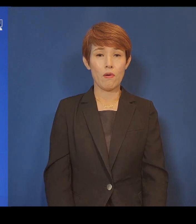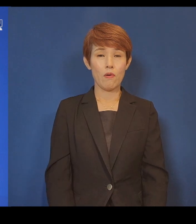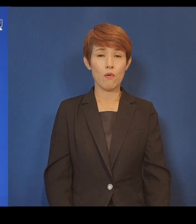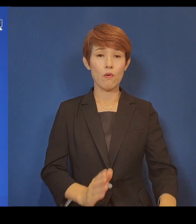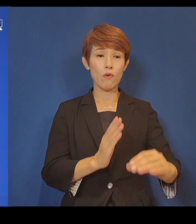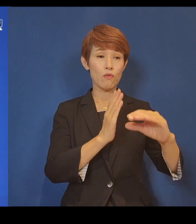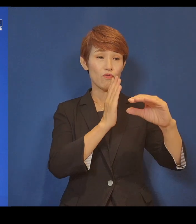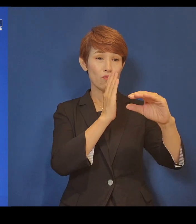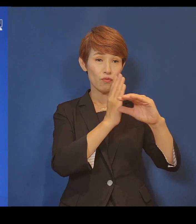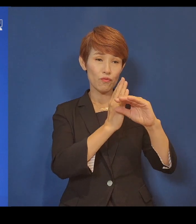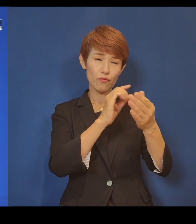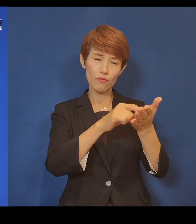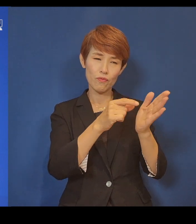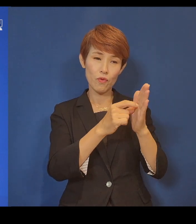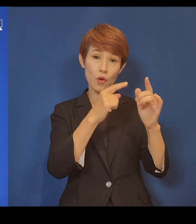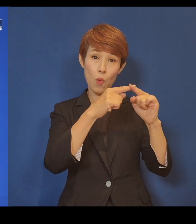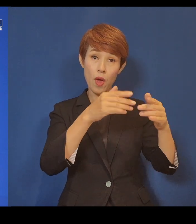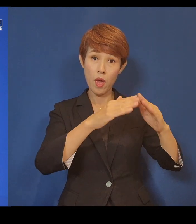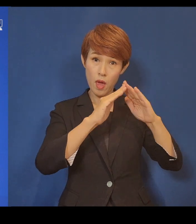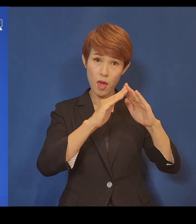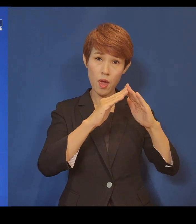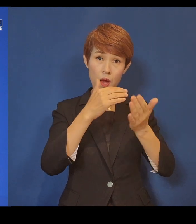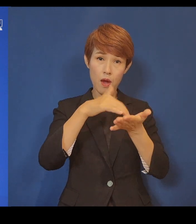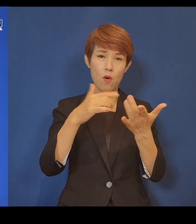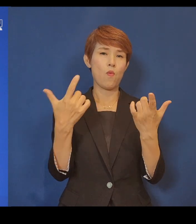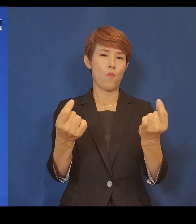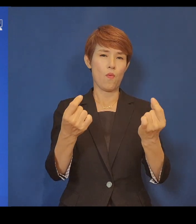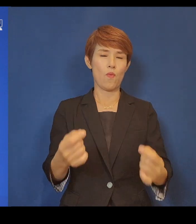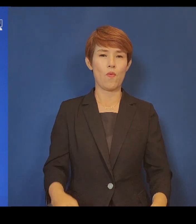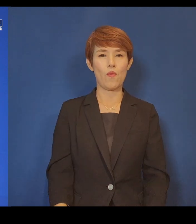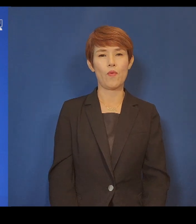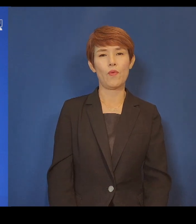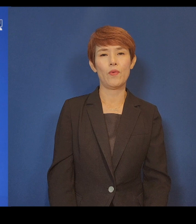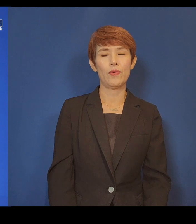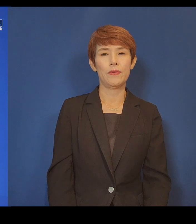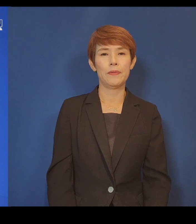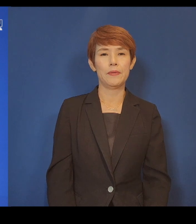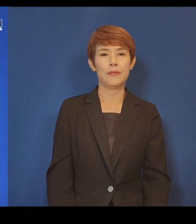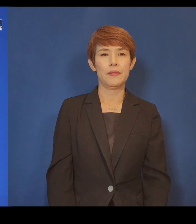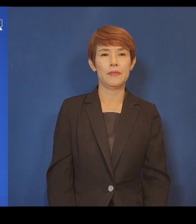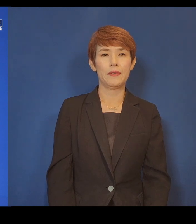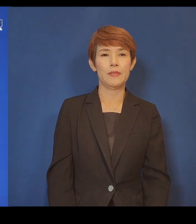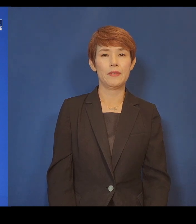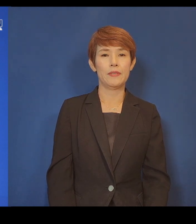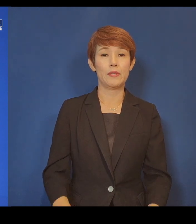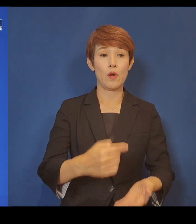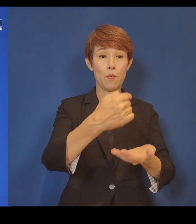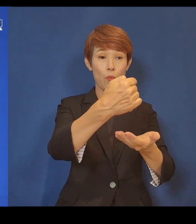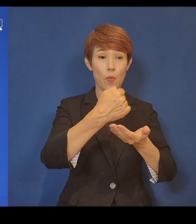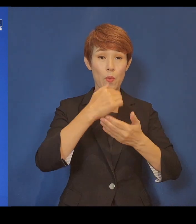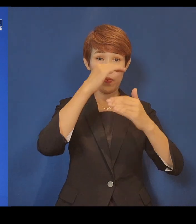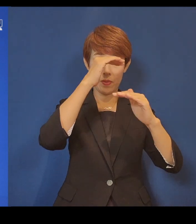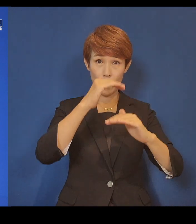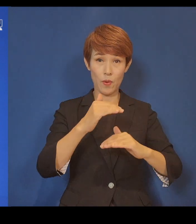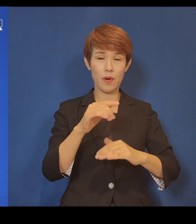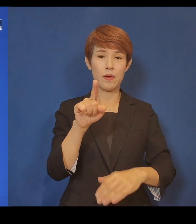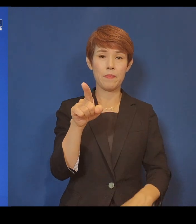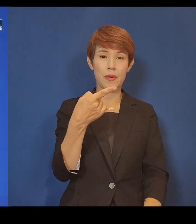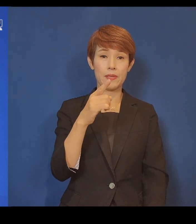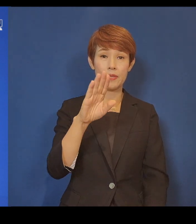중형 교회가 하나 생긴 겁니다. 또 감사한 거는 당회 보고 자료에 보니까